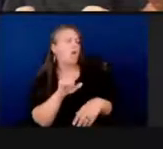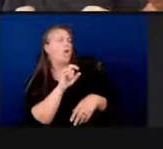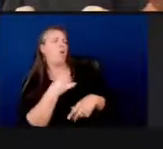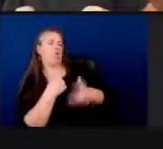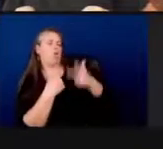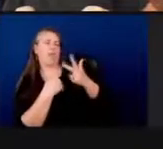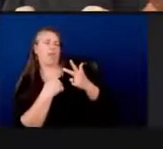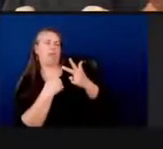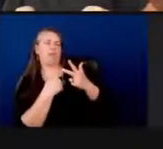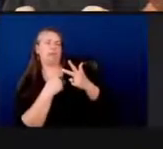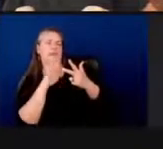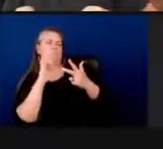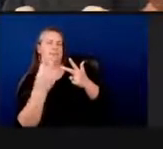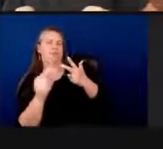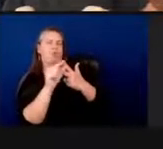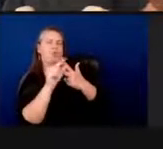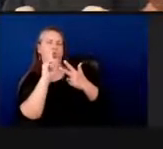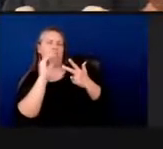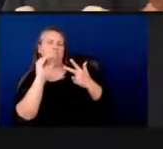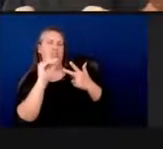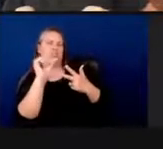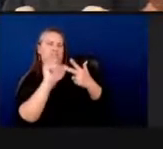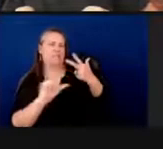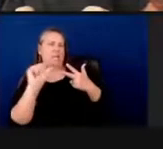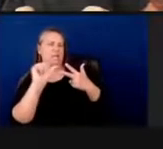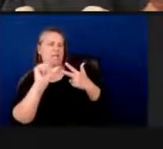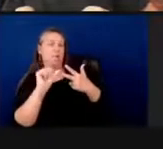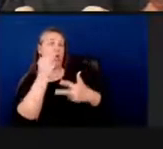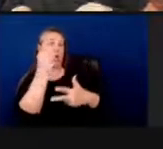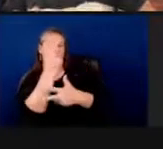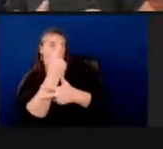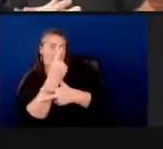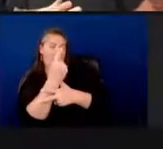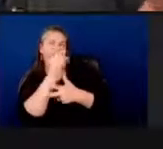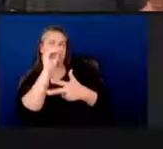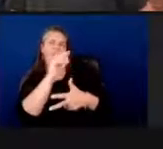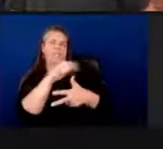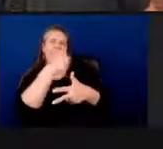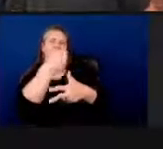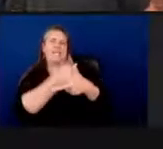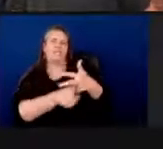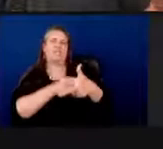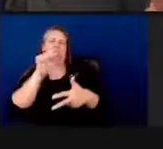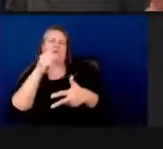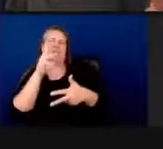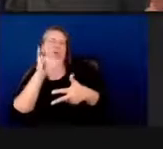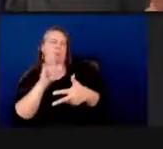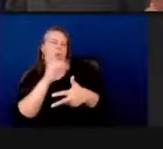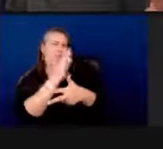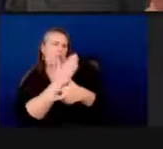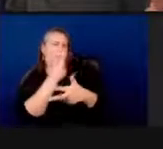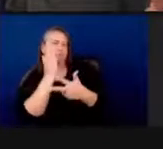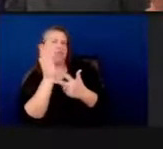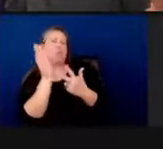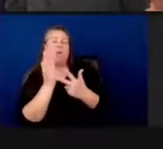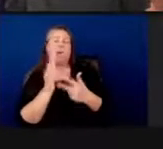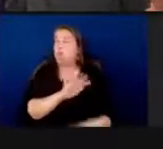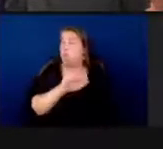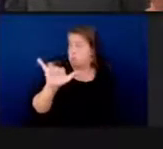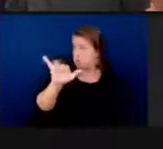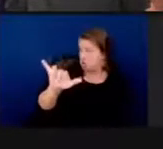Kwa hivyo tuna walimu watatu wanaofunza sayansi katika darasa la